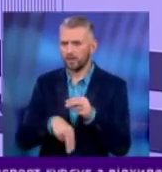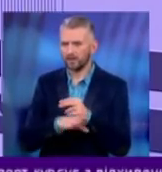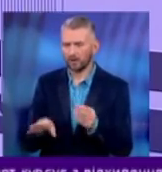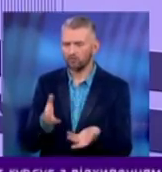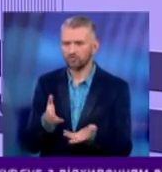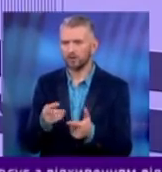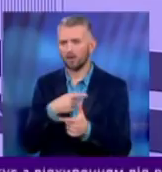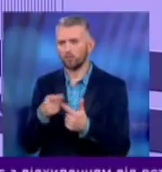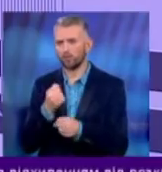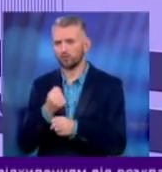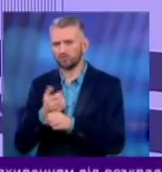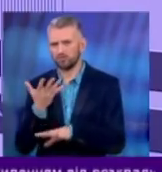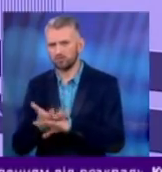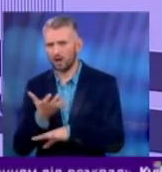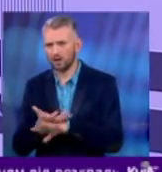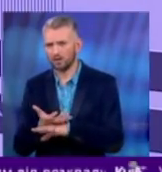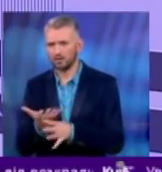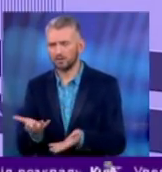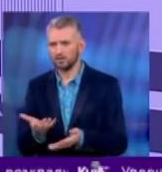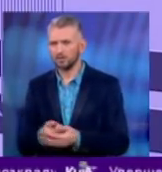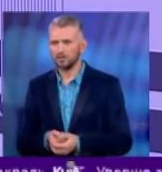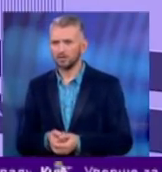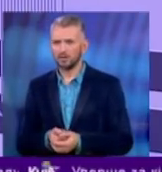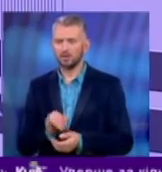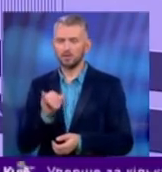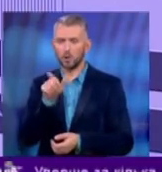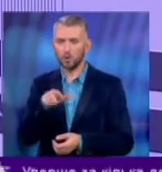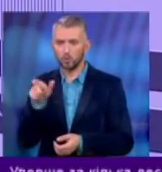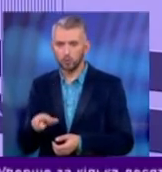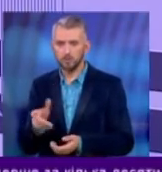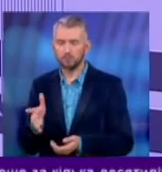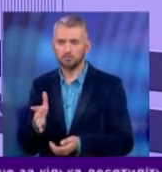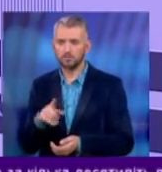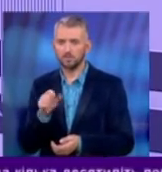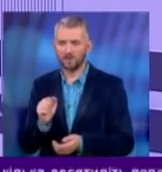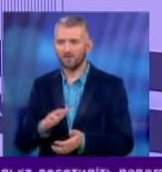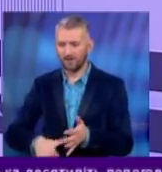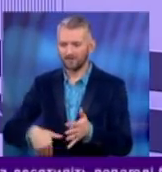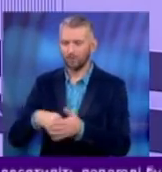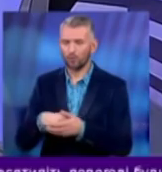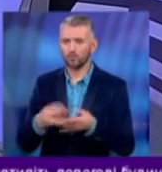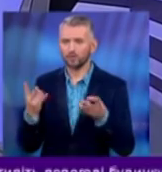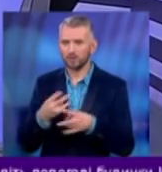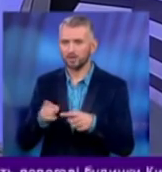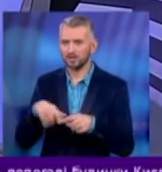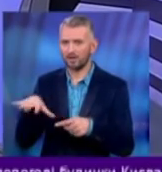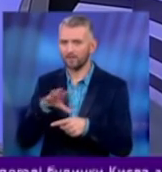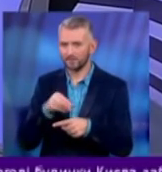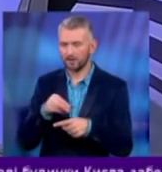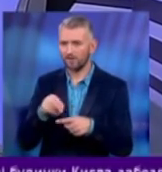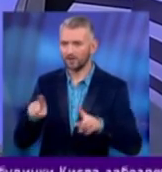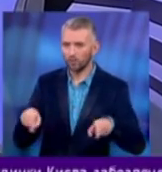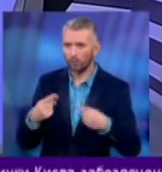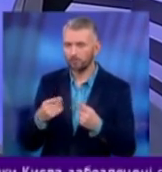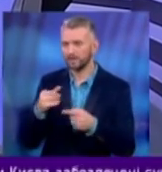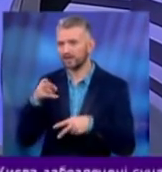він зроблений, м'яко кажучи, неякісно, і людям подекуди за власний кошт треба ці всі речі відновлювати